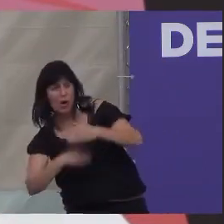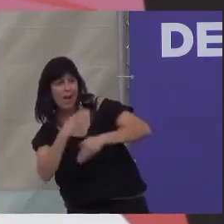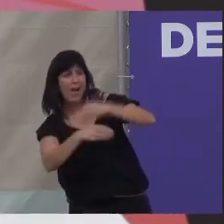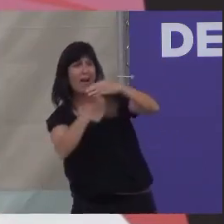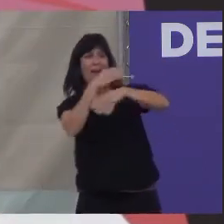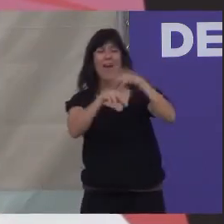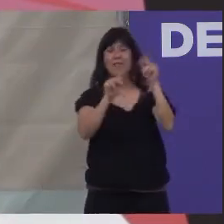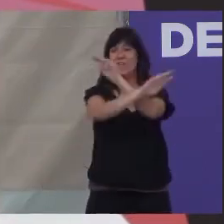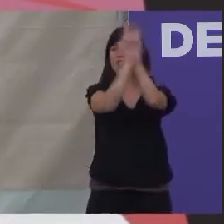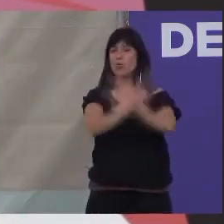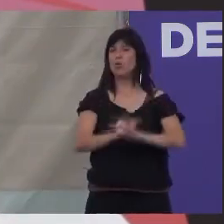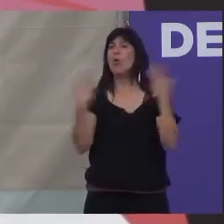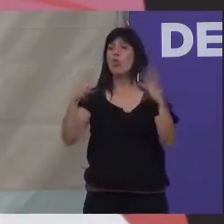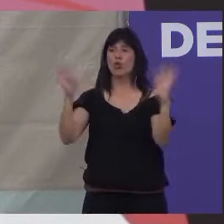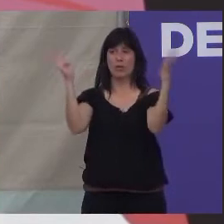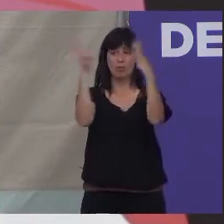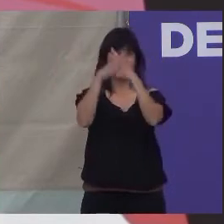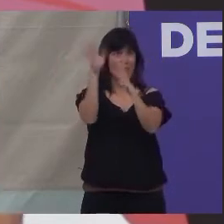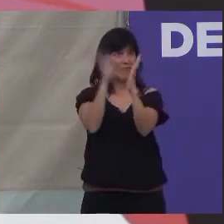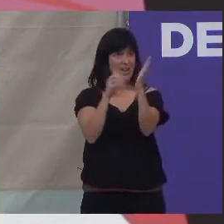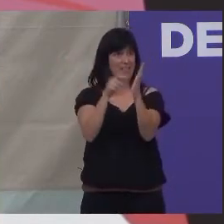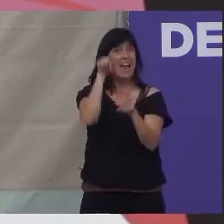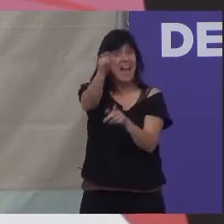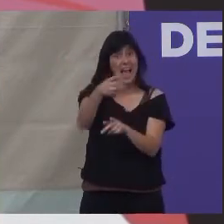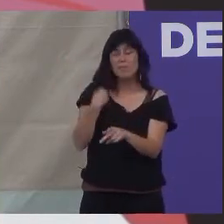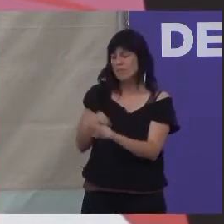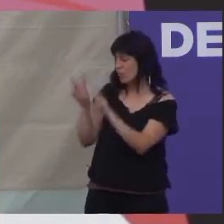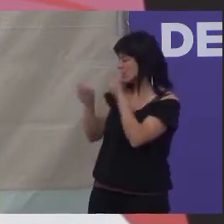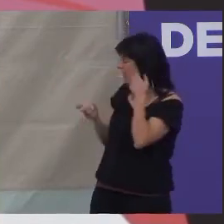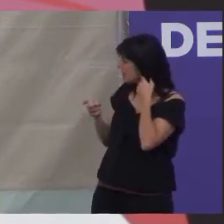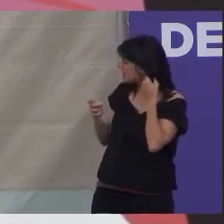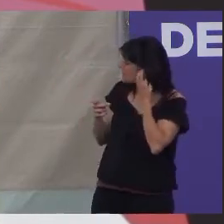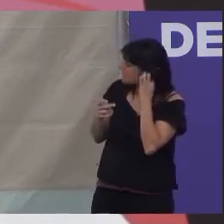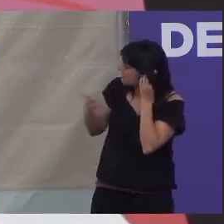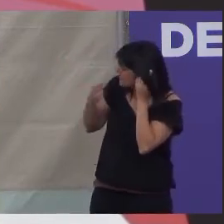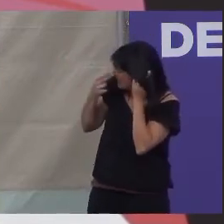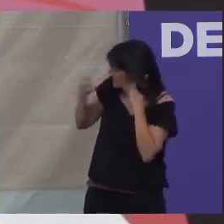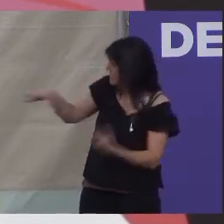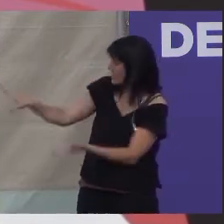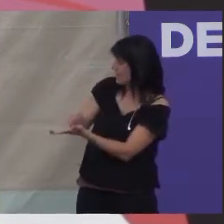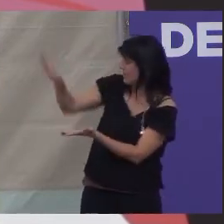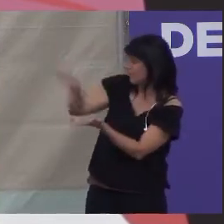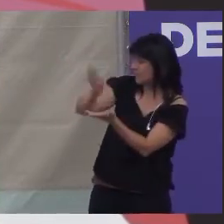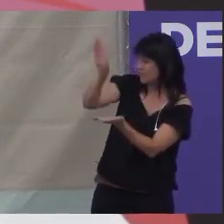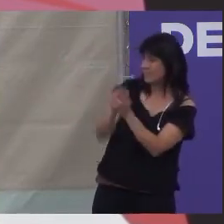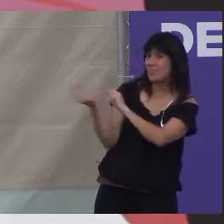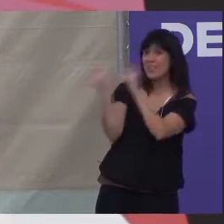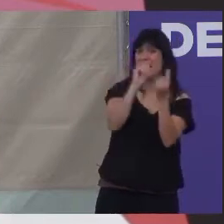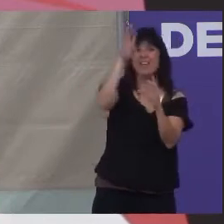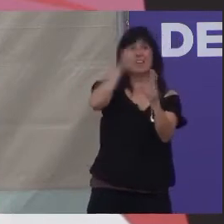haurà recollit temes d'interès per tota l'organització per a deliberar, debatir i votar.